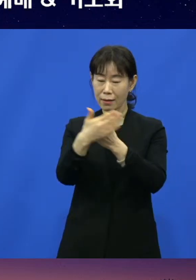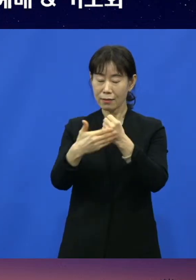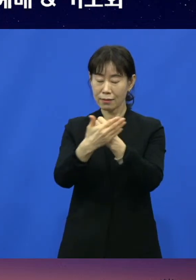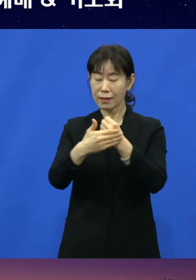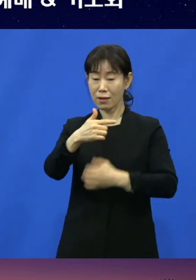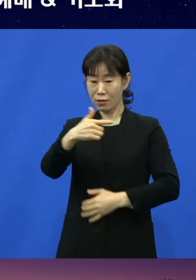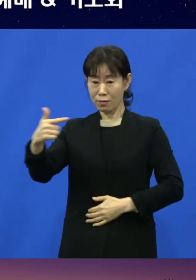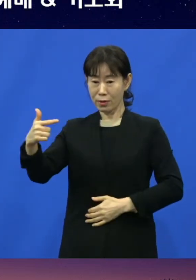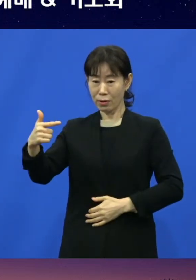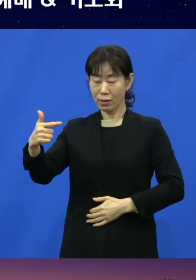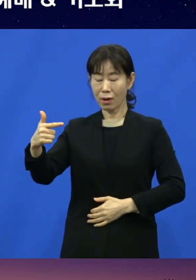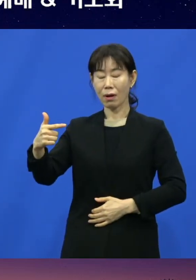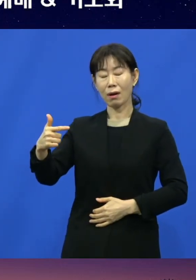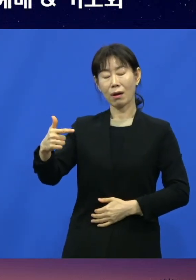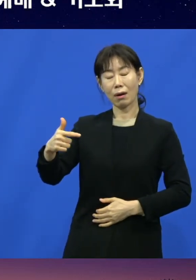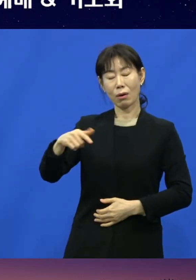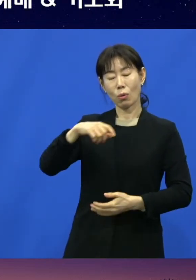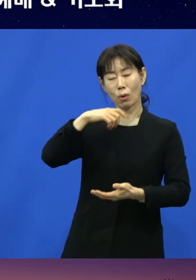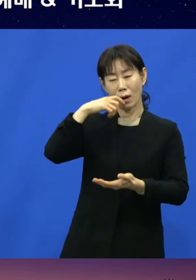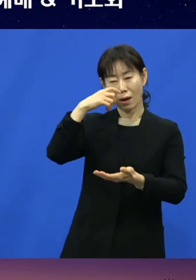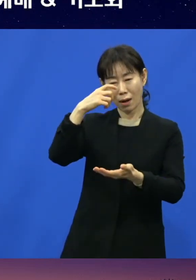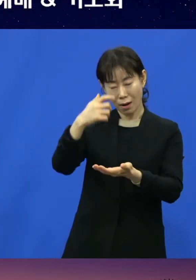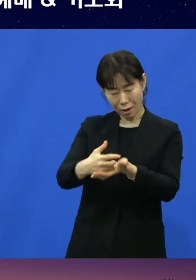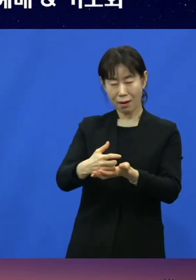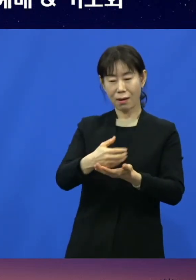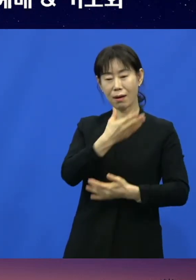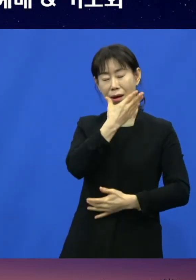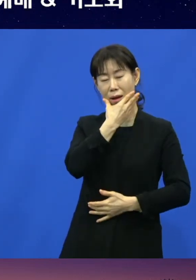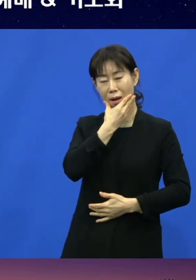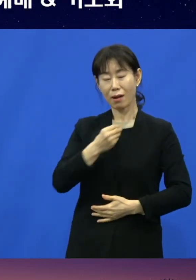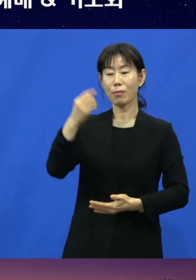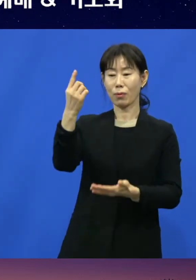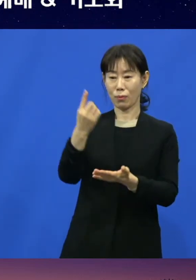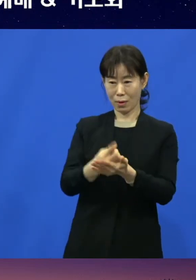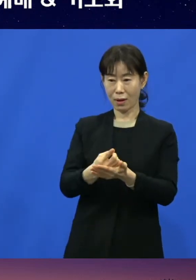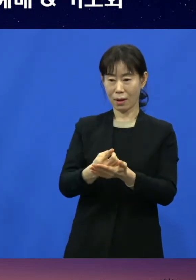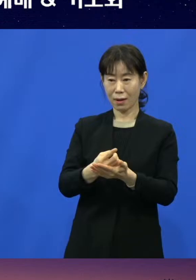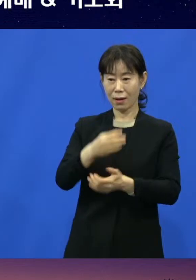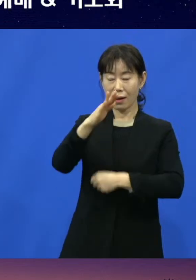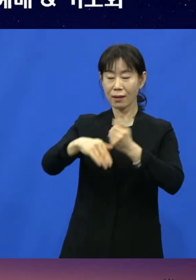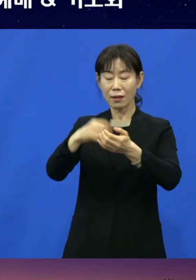와, 내가 이걸 깨닫다니, 내가 이걸 알게 되다니.